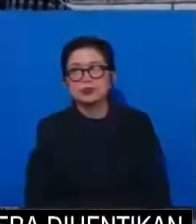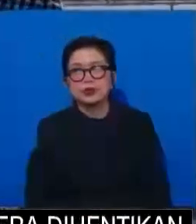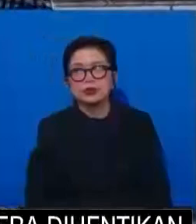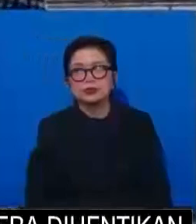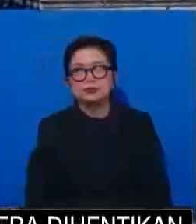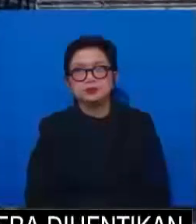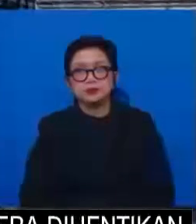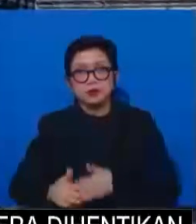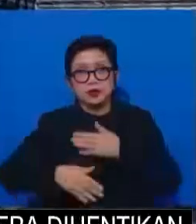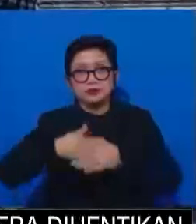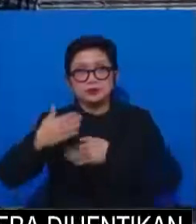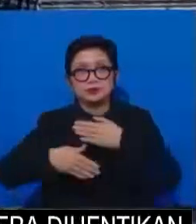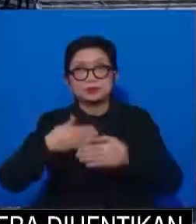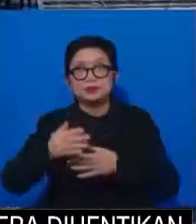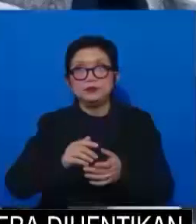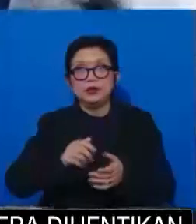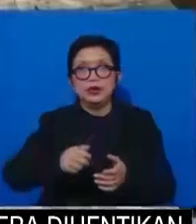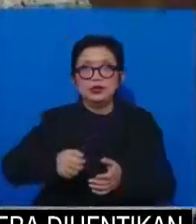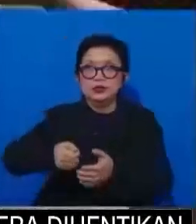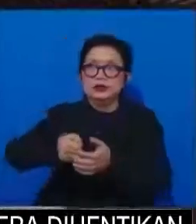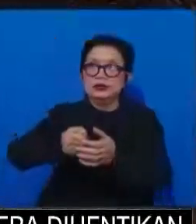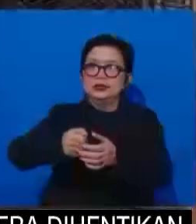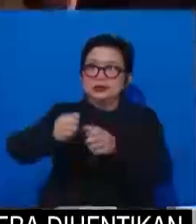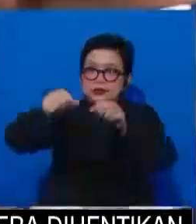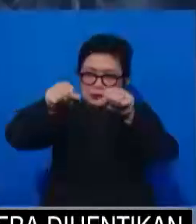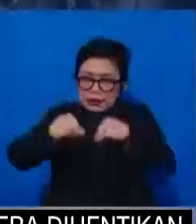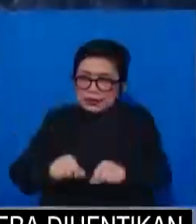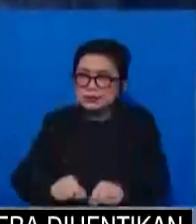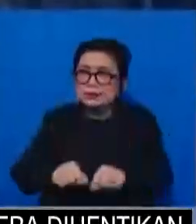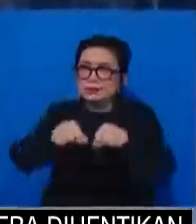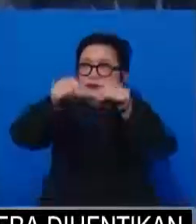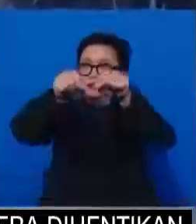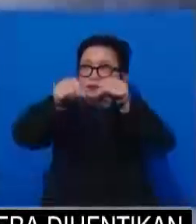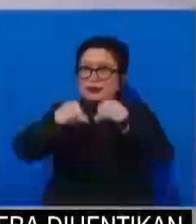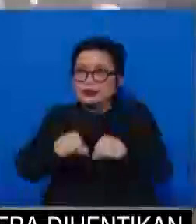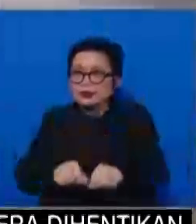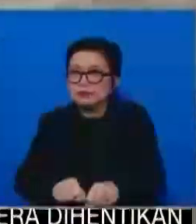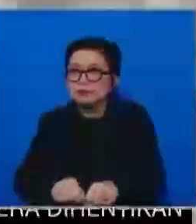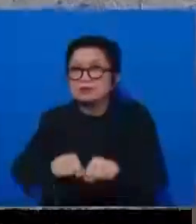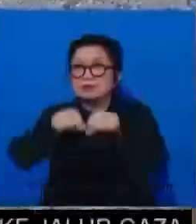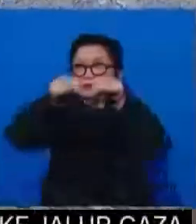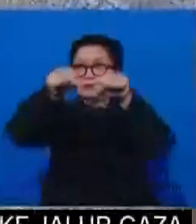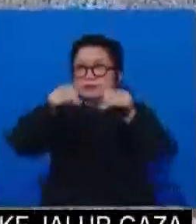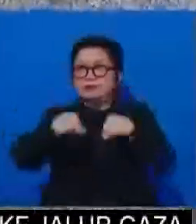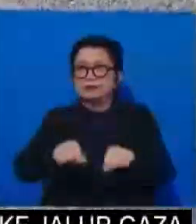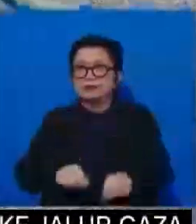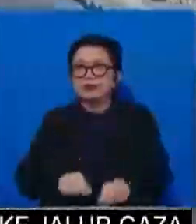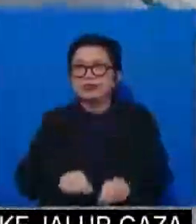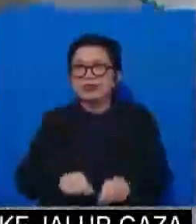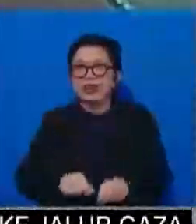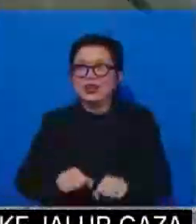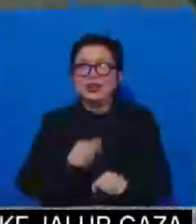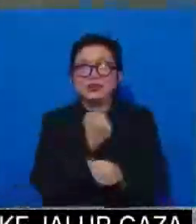Proses pengisian air dengan cara menimba biasa disebut para petani dengan istilah ebor. Beberapa kali saya